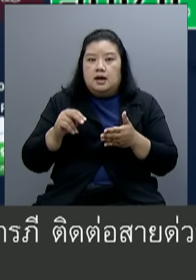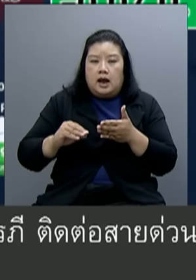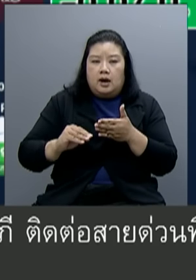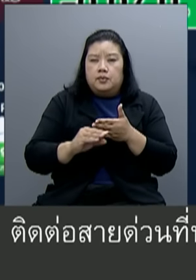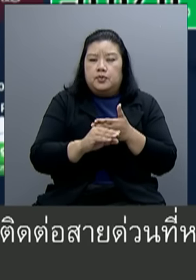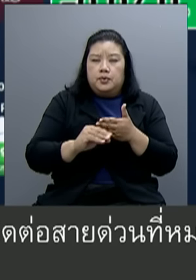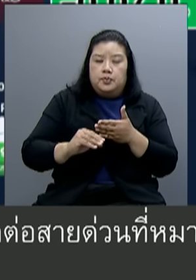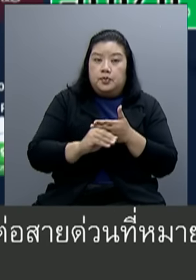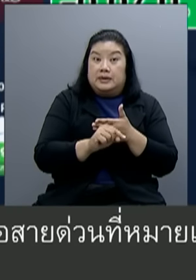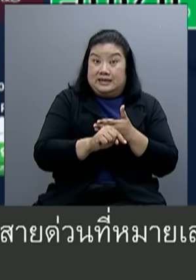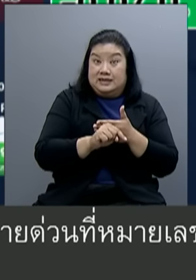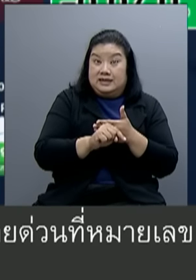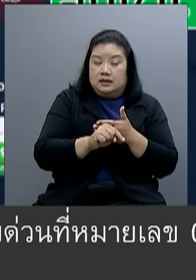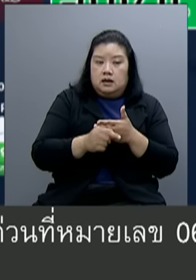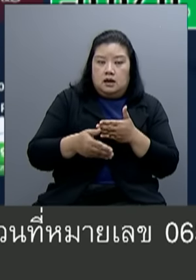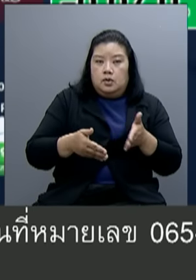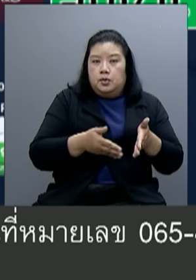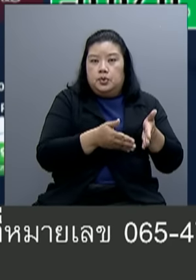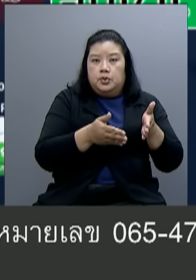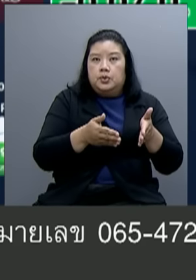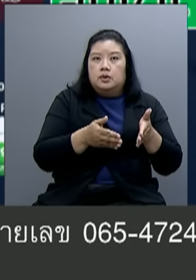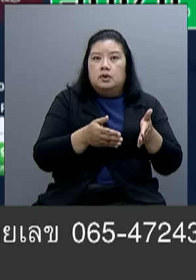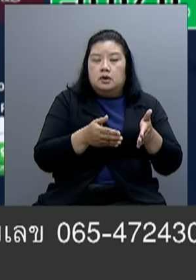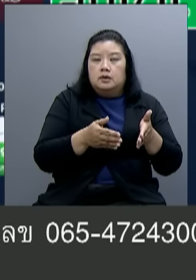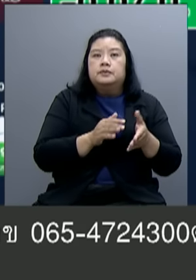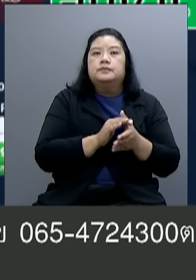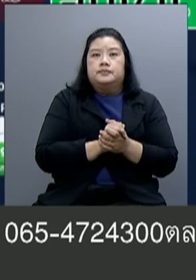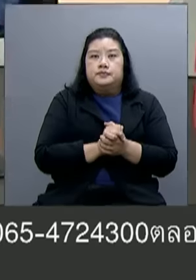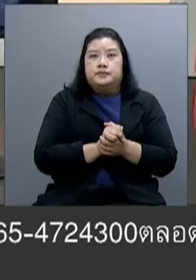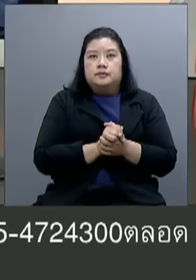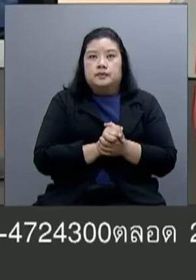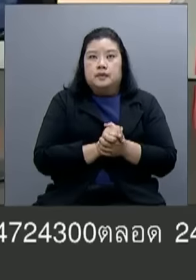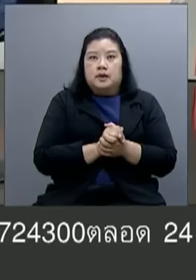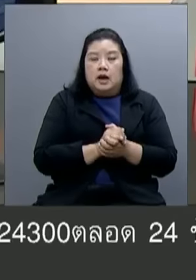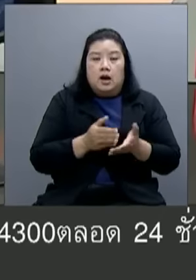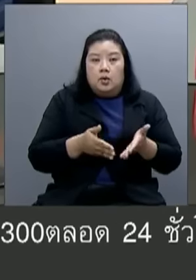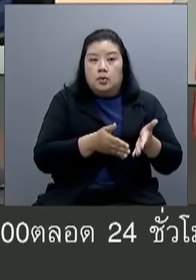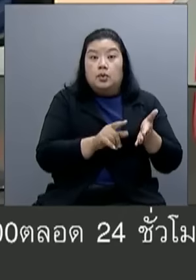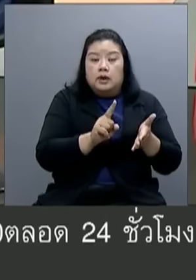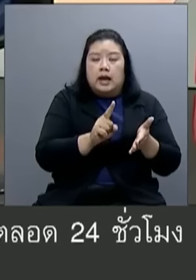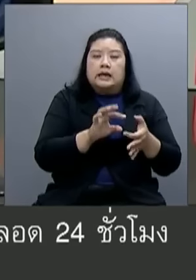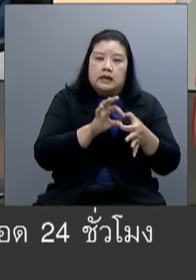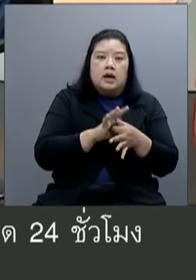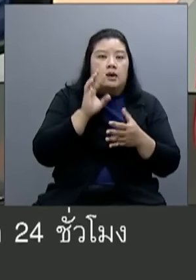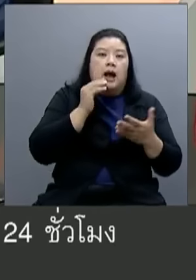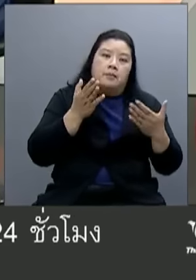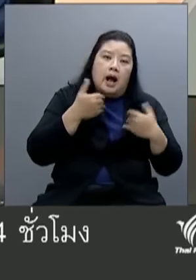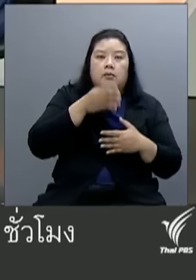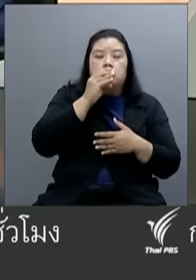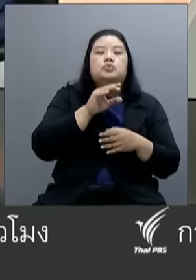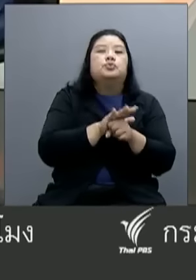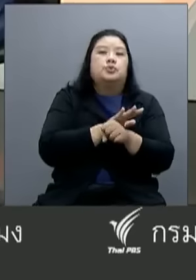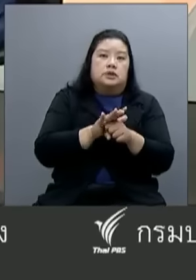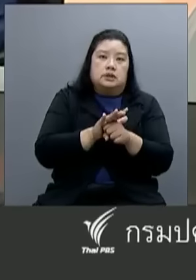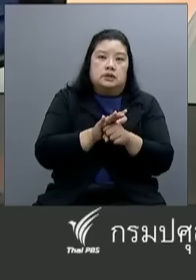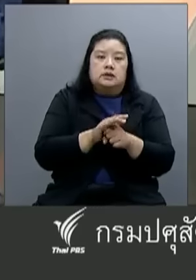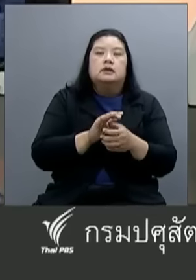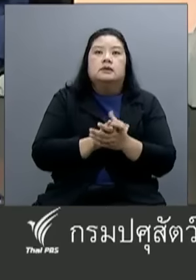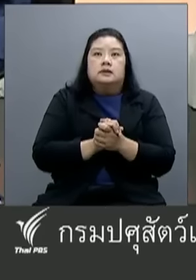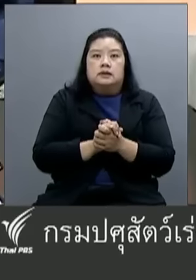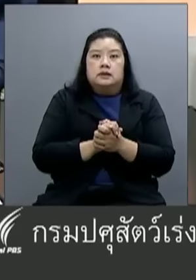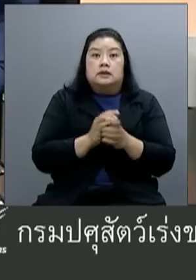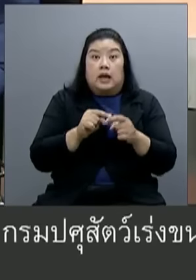ลลำน้ำปิงเนี่ยแค่เพื่อการประปานะครับเพื่อการใช้การประปาเท่านั้นนะครับก็ลงมาในปริ